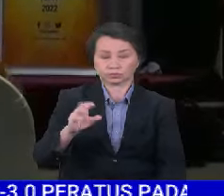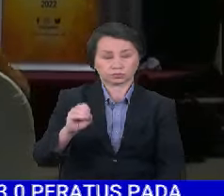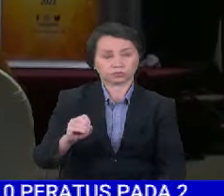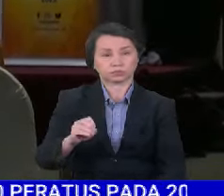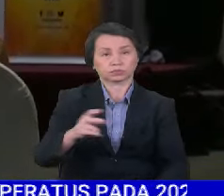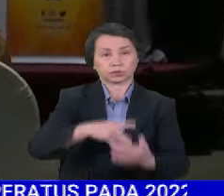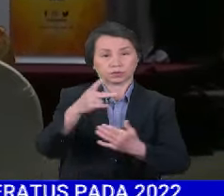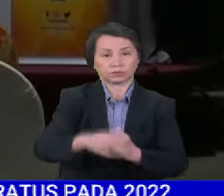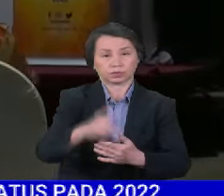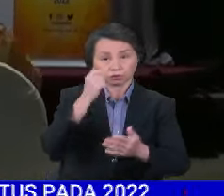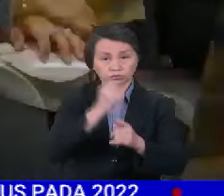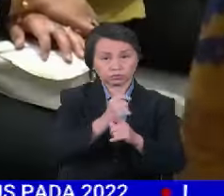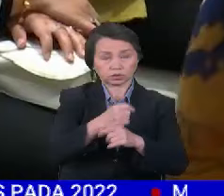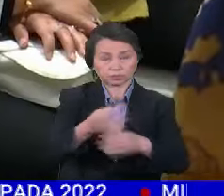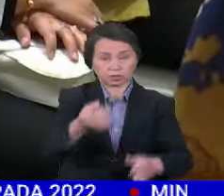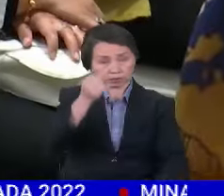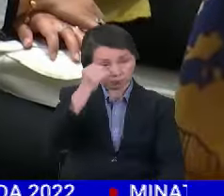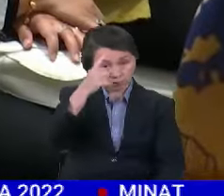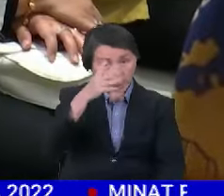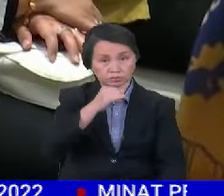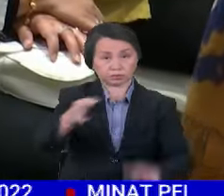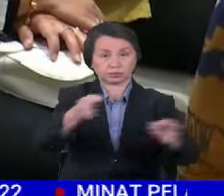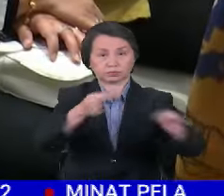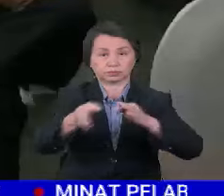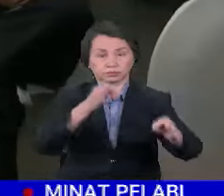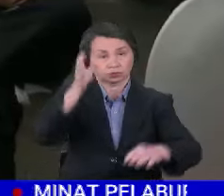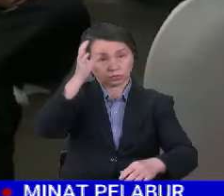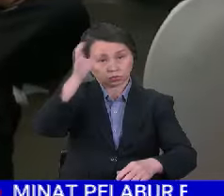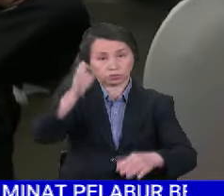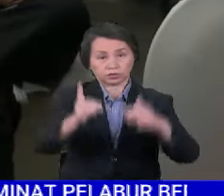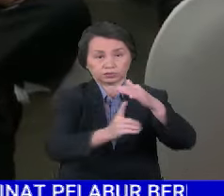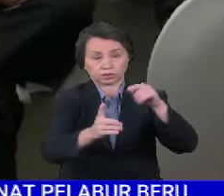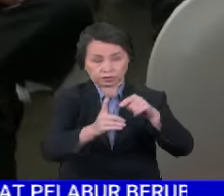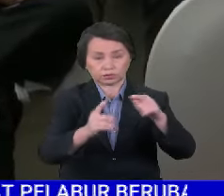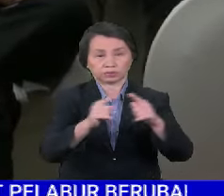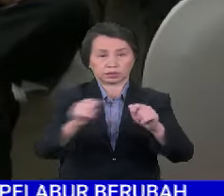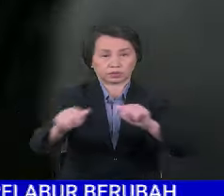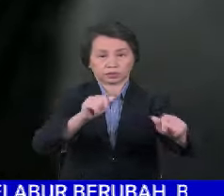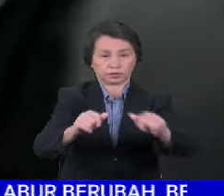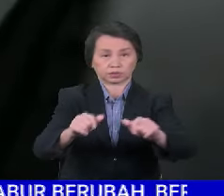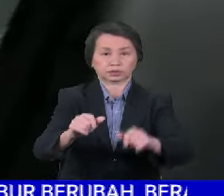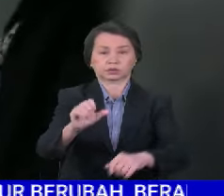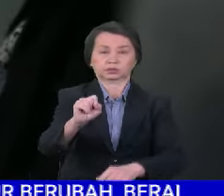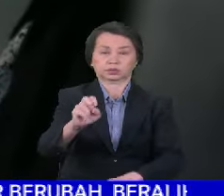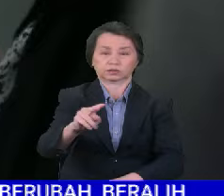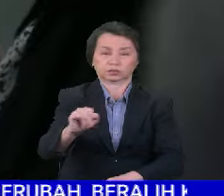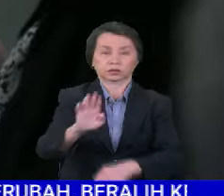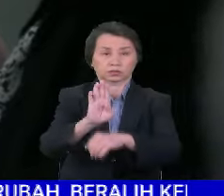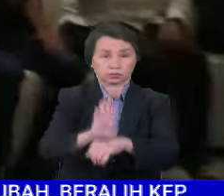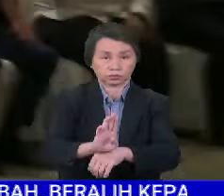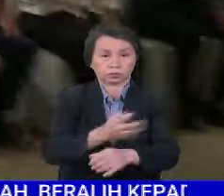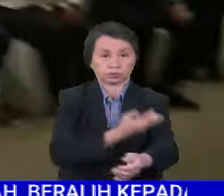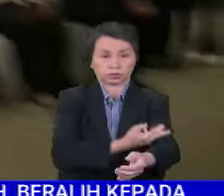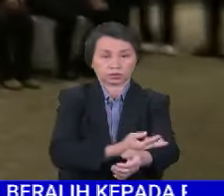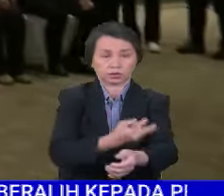program bertujuan memberikan kepahaman dan penerangan konsep dasar tersebut kepada penggiat industri seni budaya dan warisan